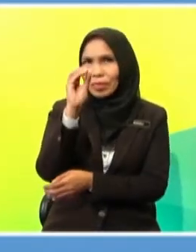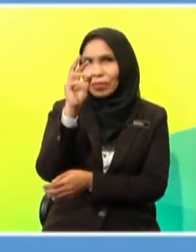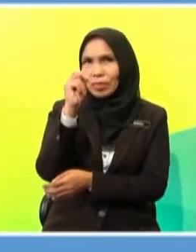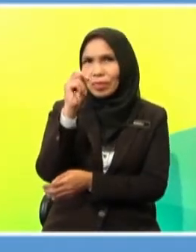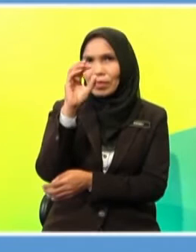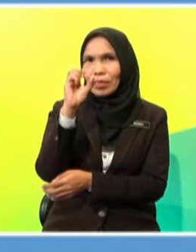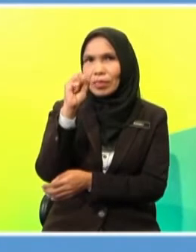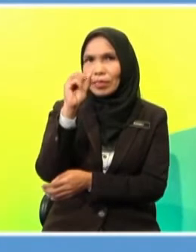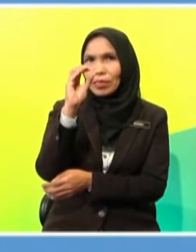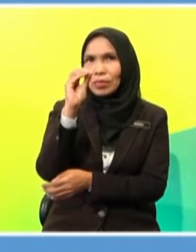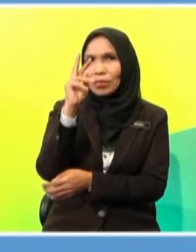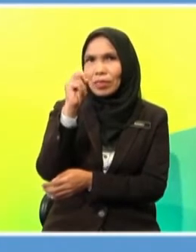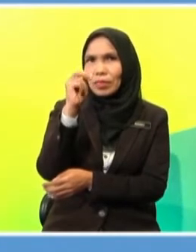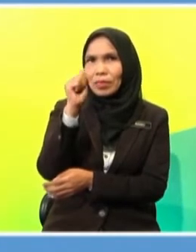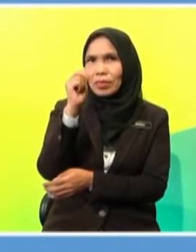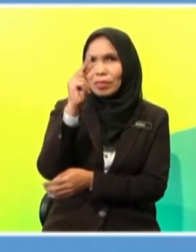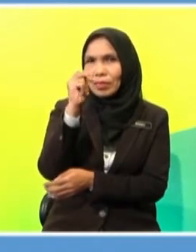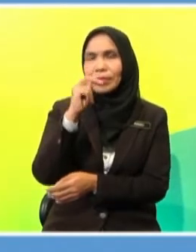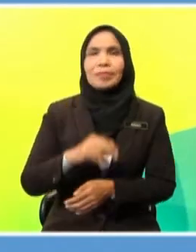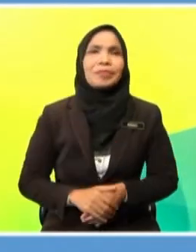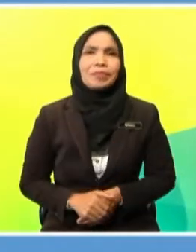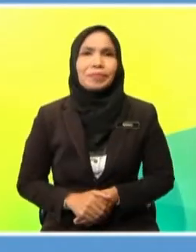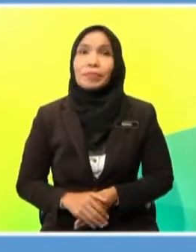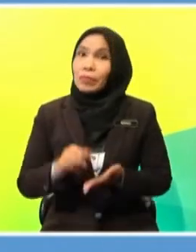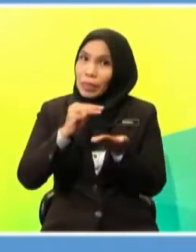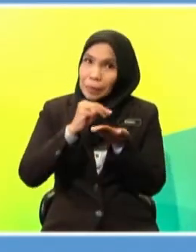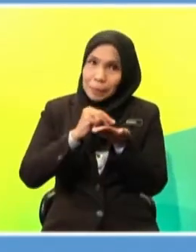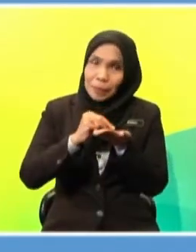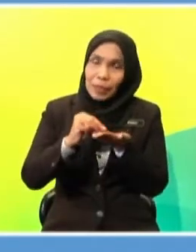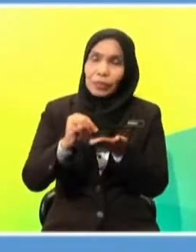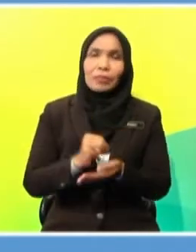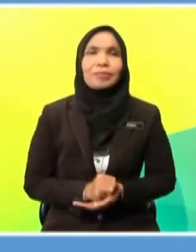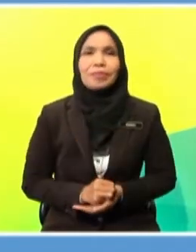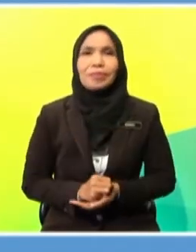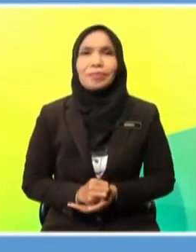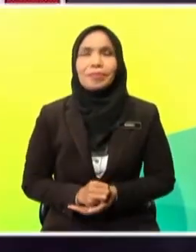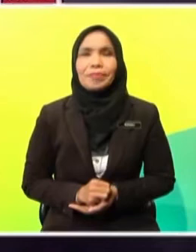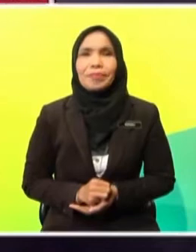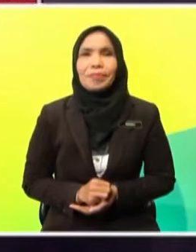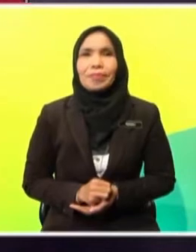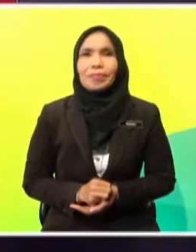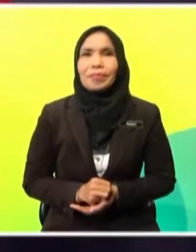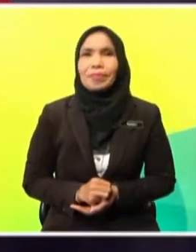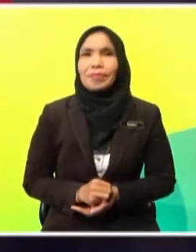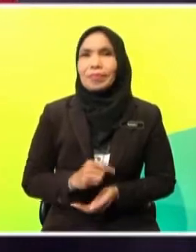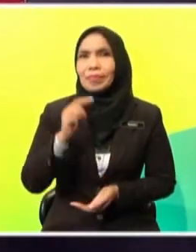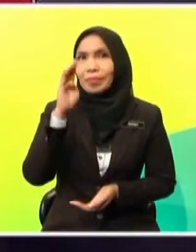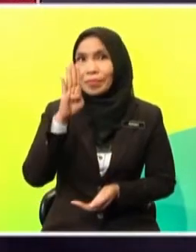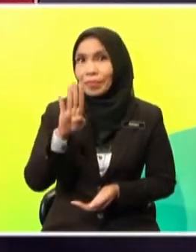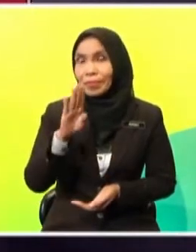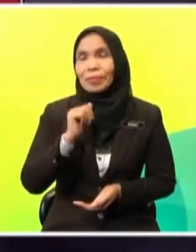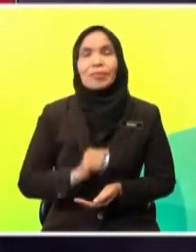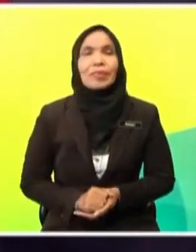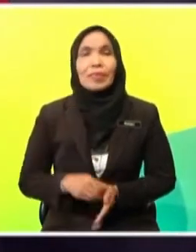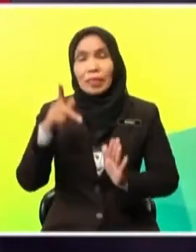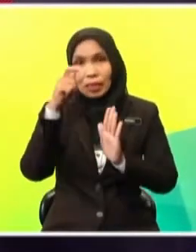Jadi anak-anak itulah yang dimaksudkan dengan suku kate tuntut yang mana suku kata atau